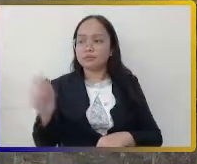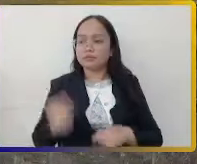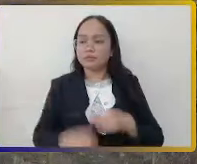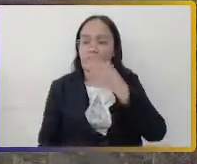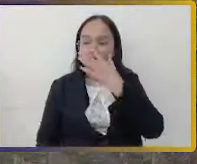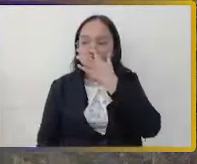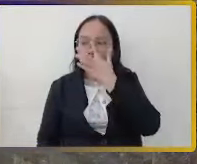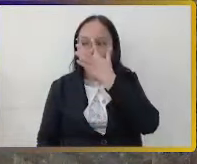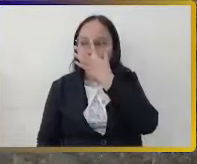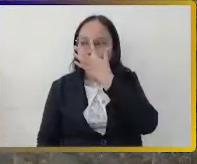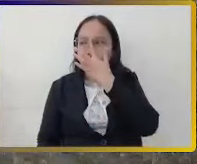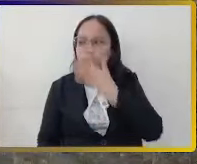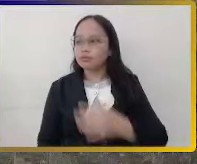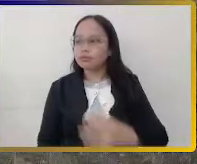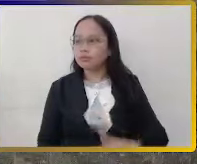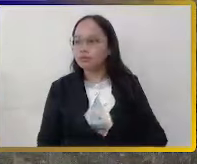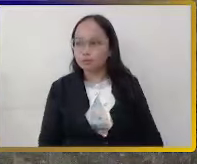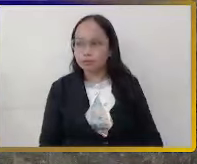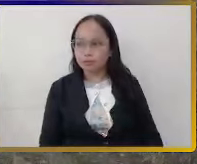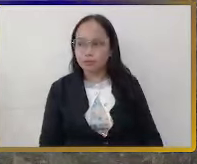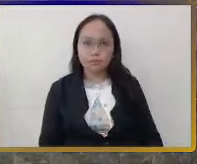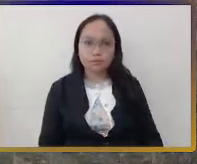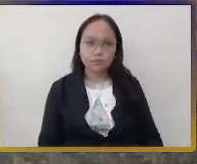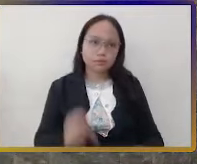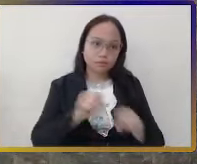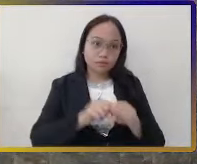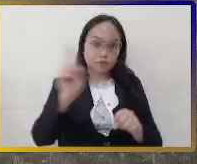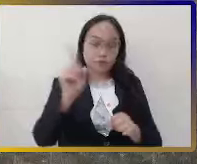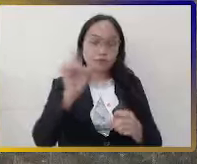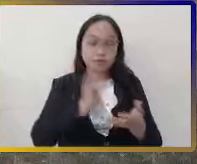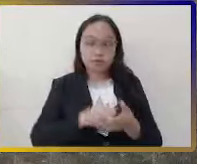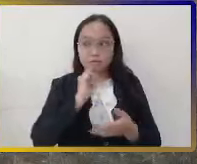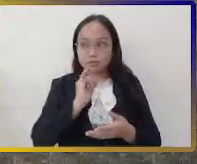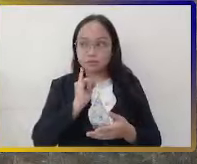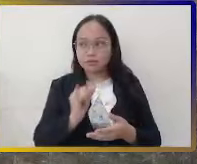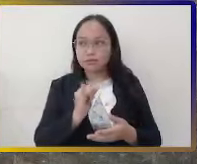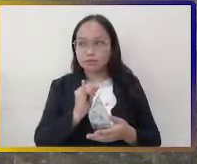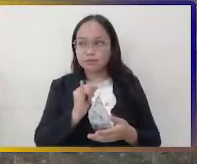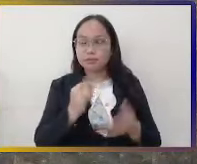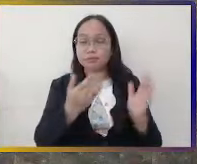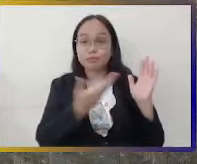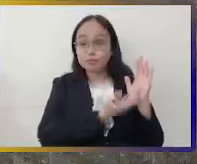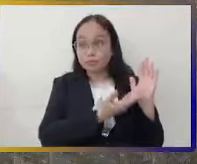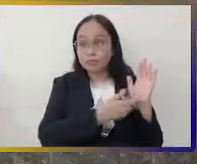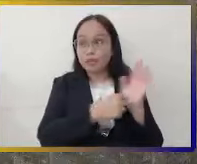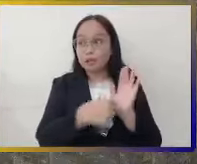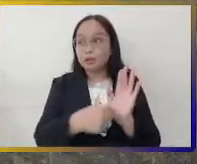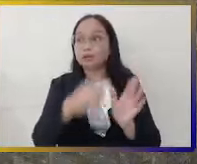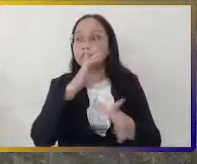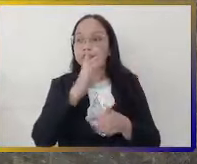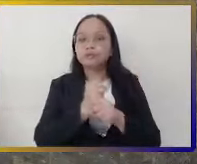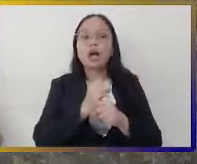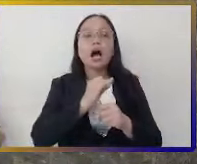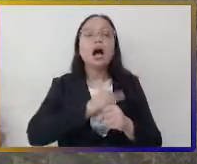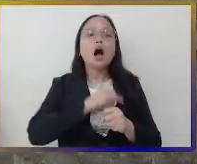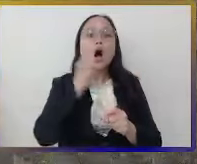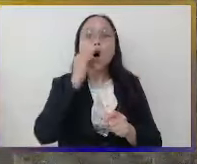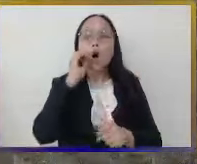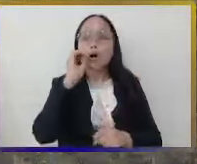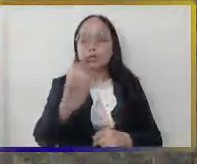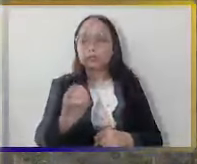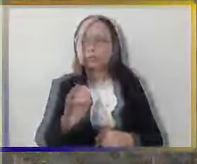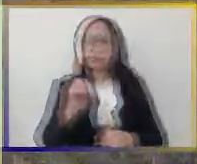You understand that? So, this is an assurance, mga kapatid. And the Bible says, I ordain thee